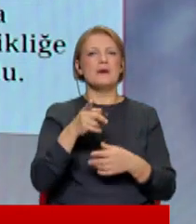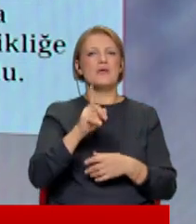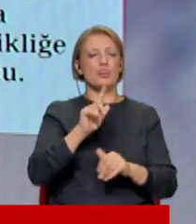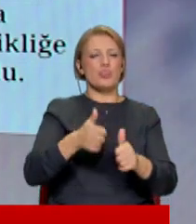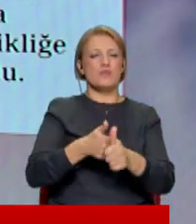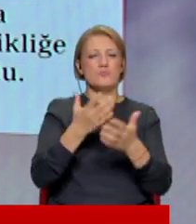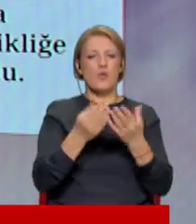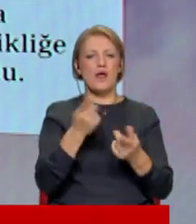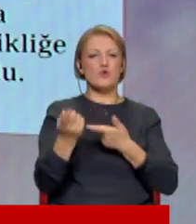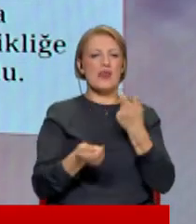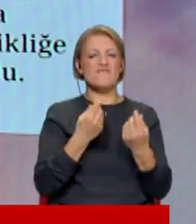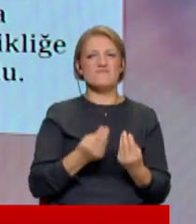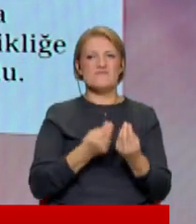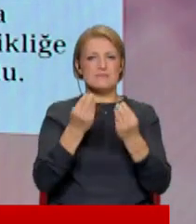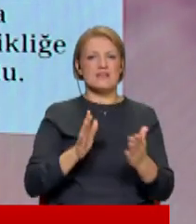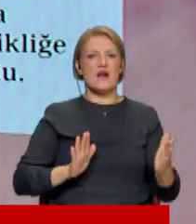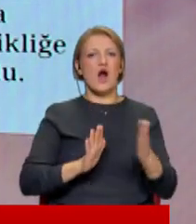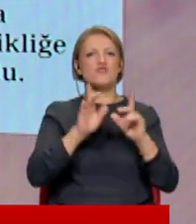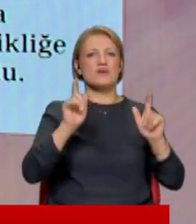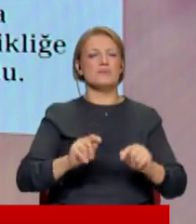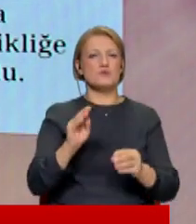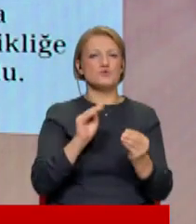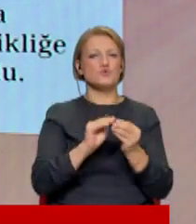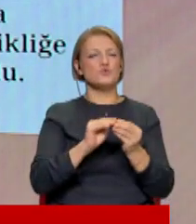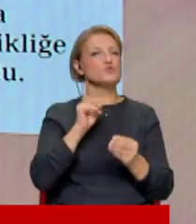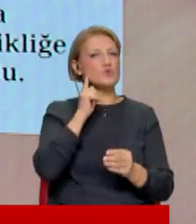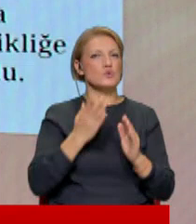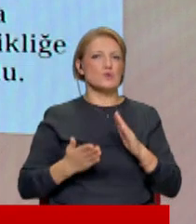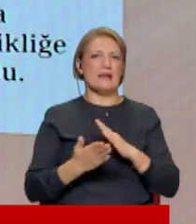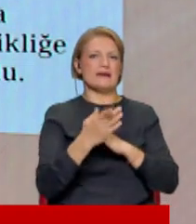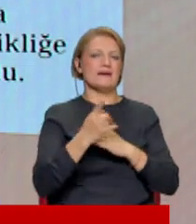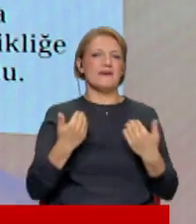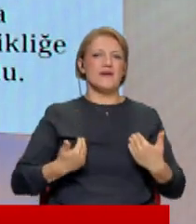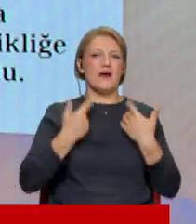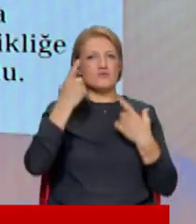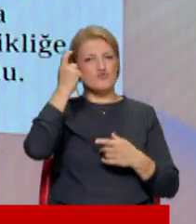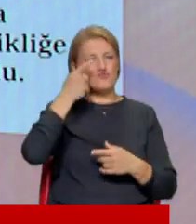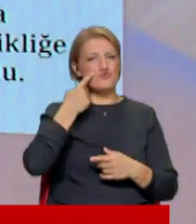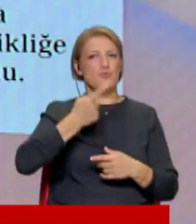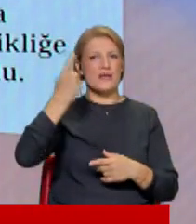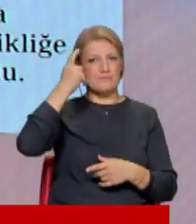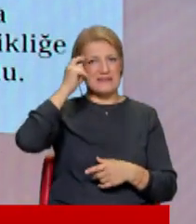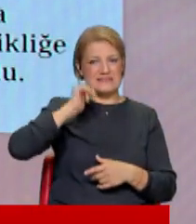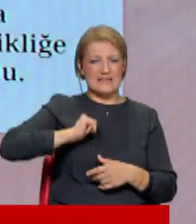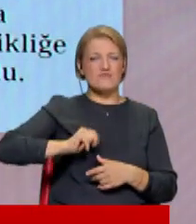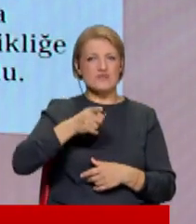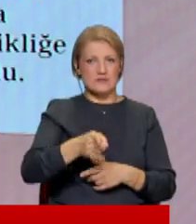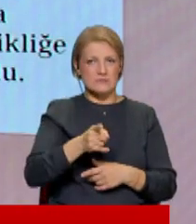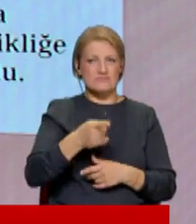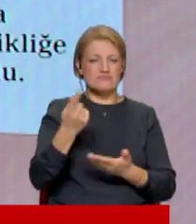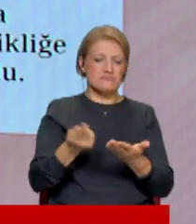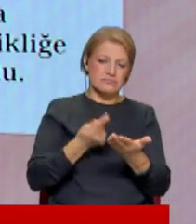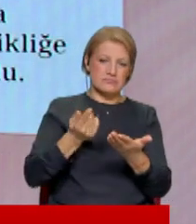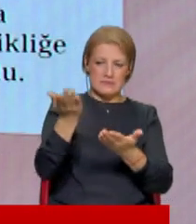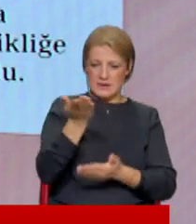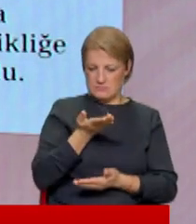olarak görevlendirilmesine karşı yapılan suç duyuruları Yargıtay Cumhuriyet başsavcılığınca işleme konmadı